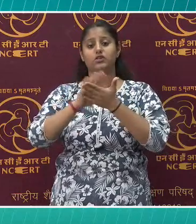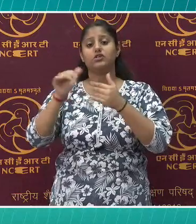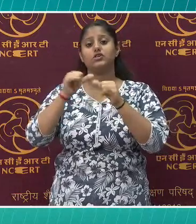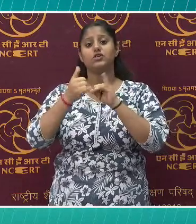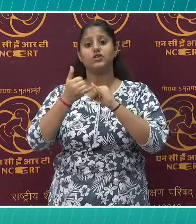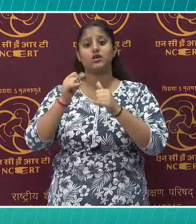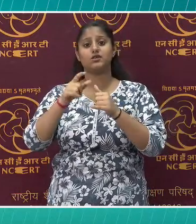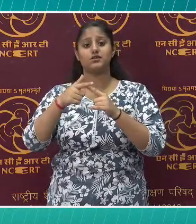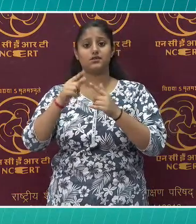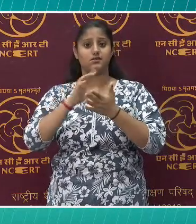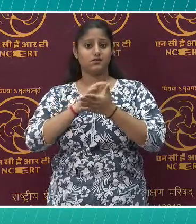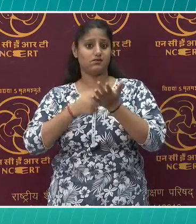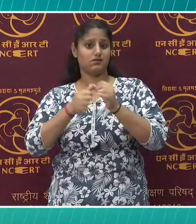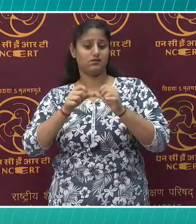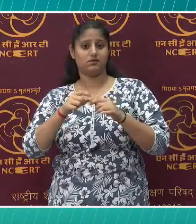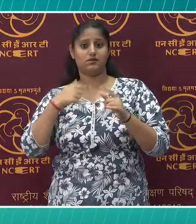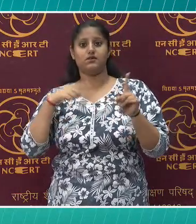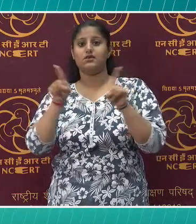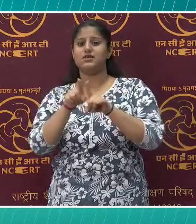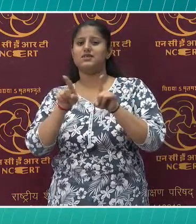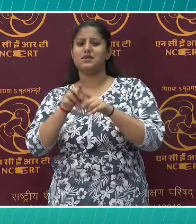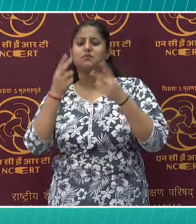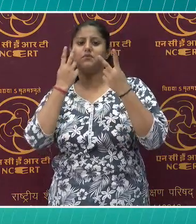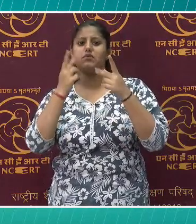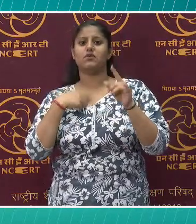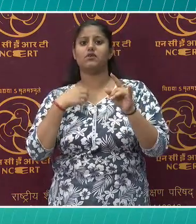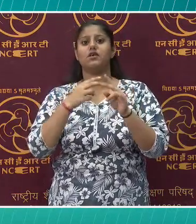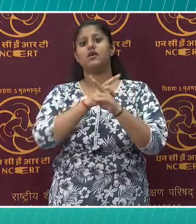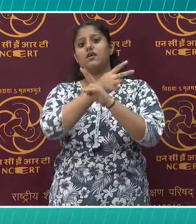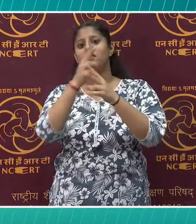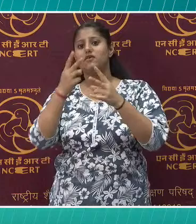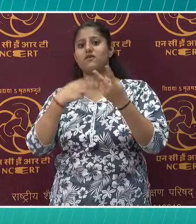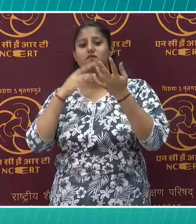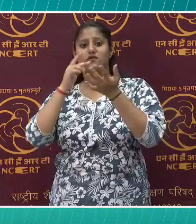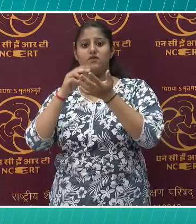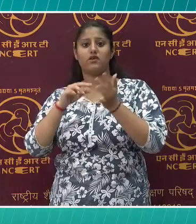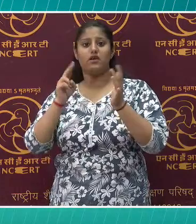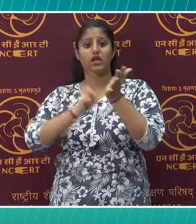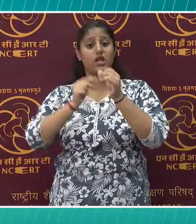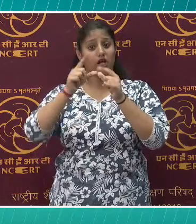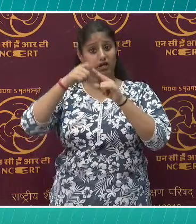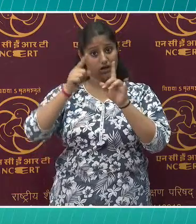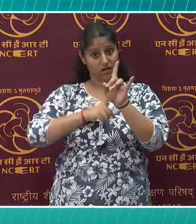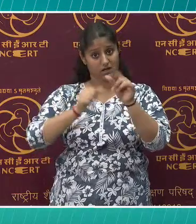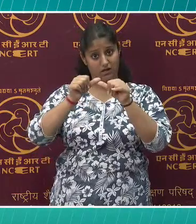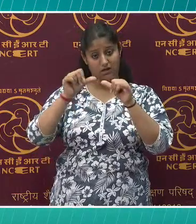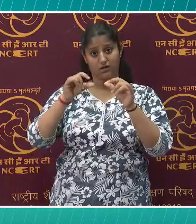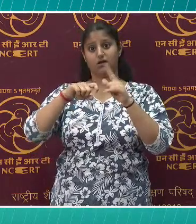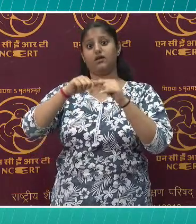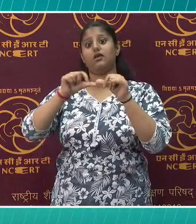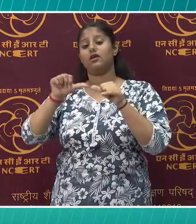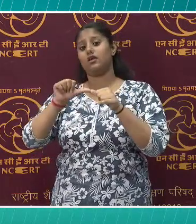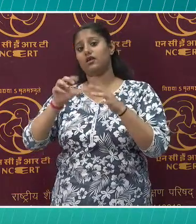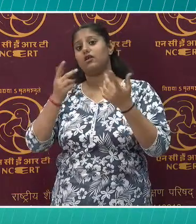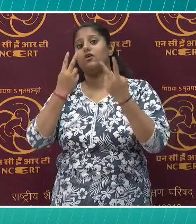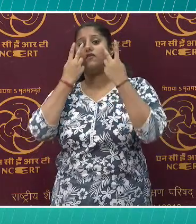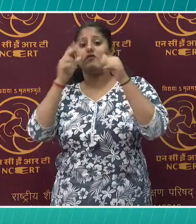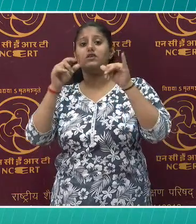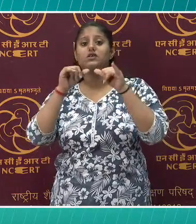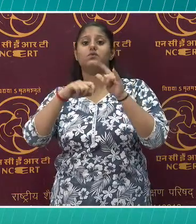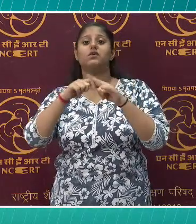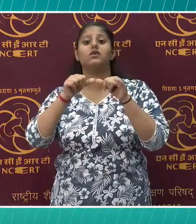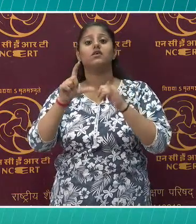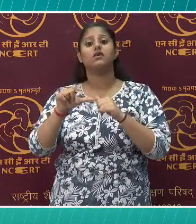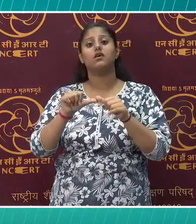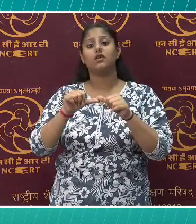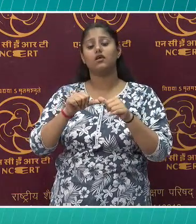हम संगीत में भी देखते हैं, नृत्य में भी देखते हैं और नाट्य कलाओं में भी देखते हैं और दृश्य कलाओं में भी देखते हैं। नवरस के